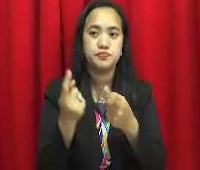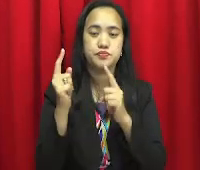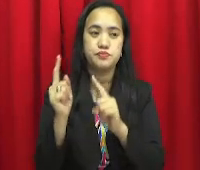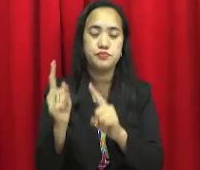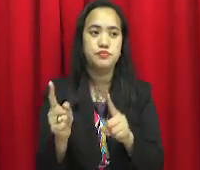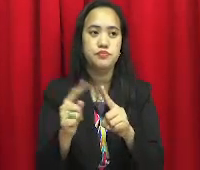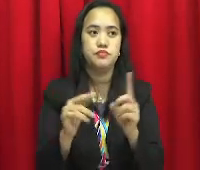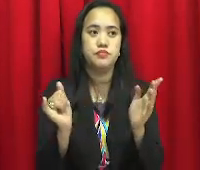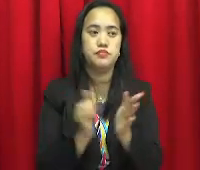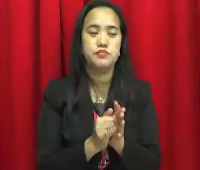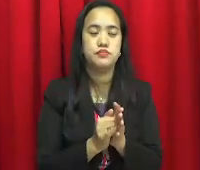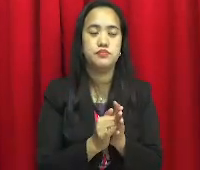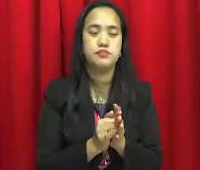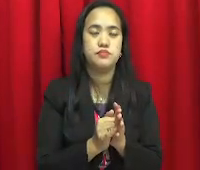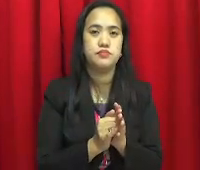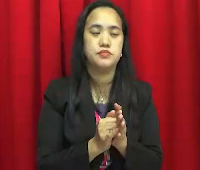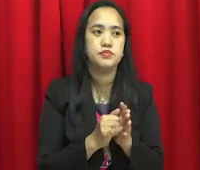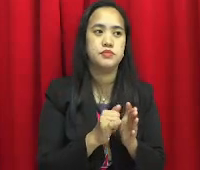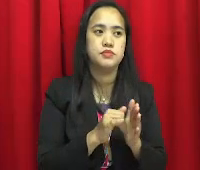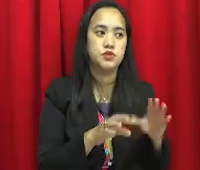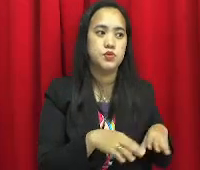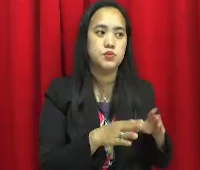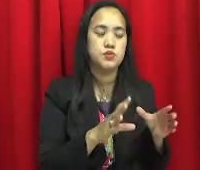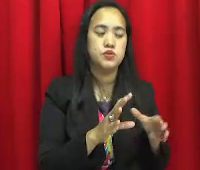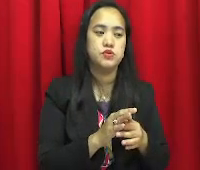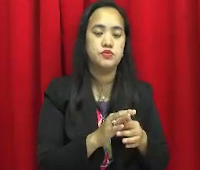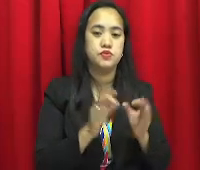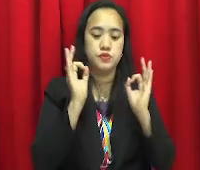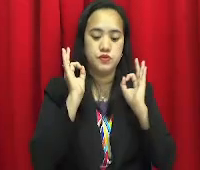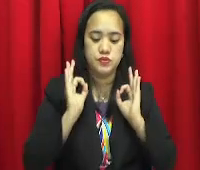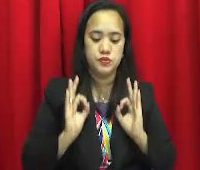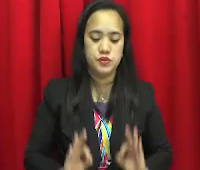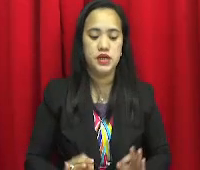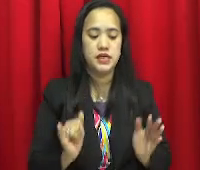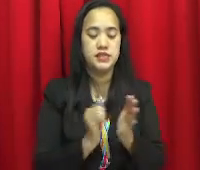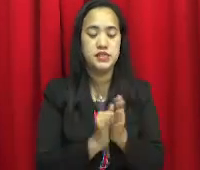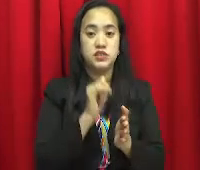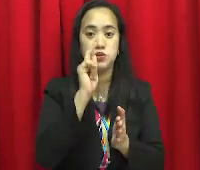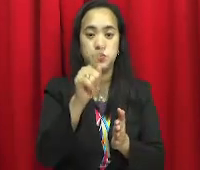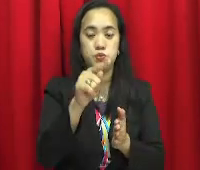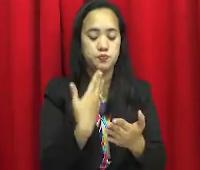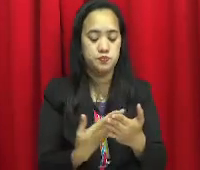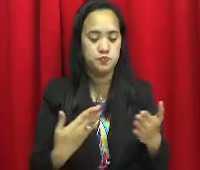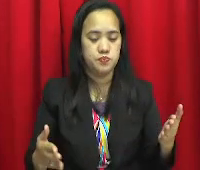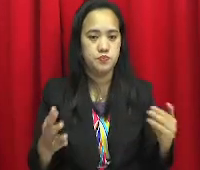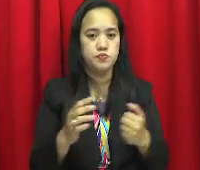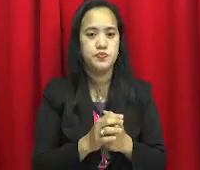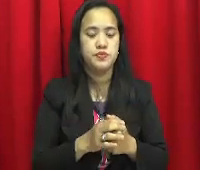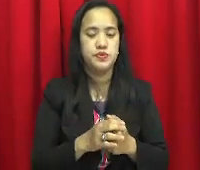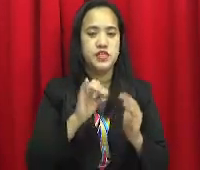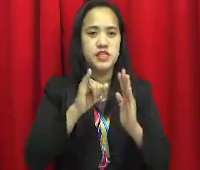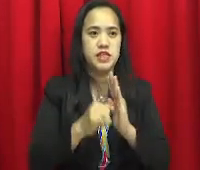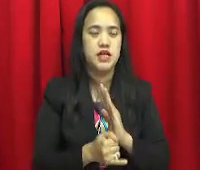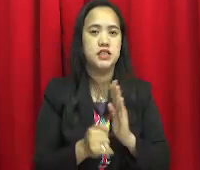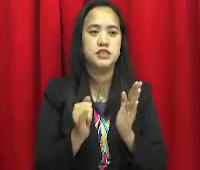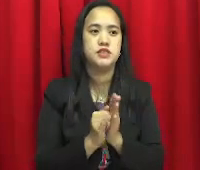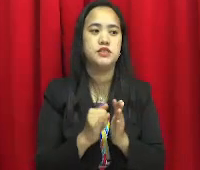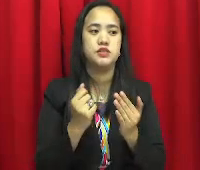sa fruit, sa works of the flesh, isa ho yan, hatred. Number one po yan, mga kapatid, nandoon